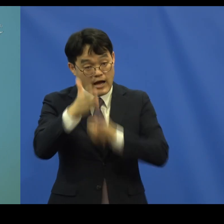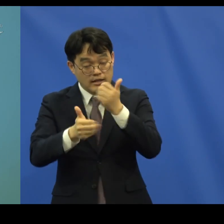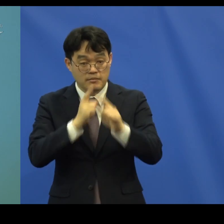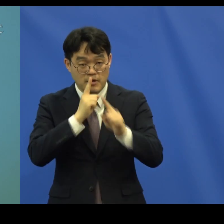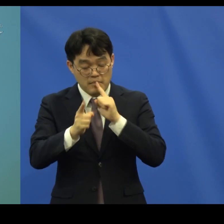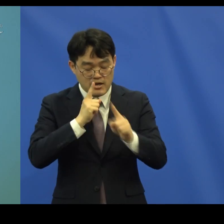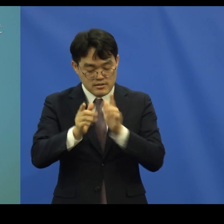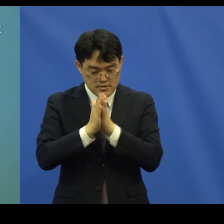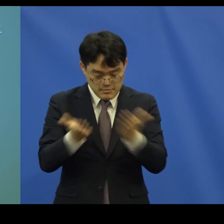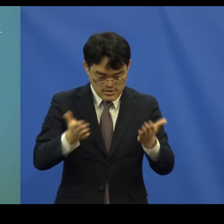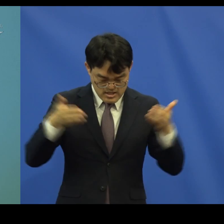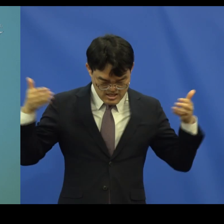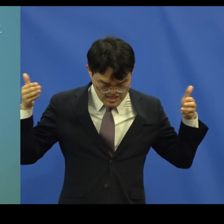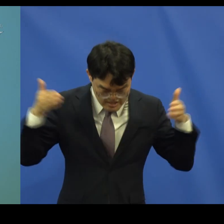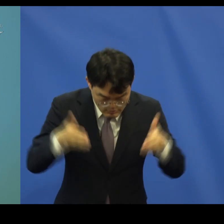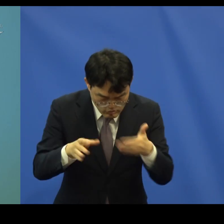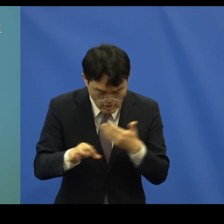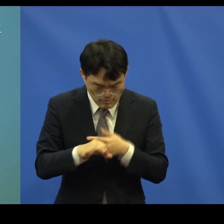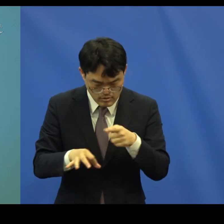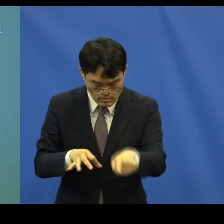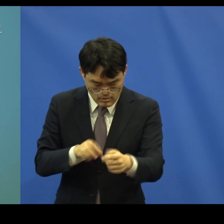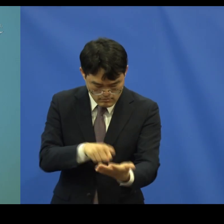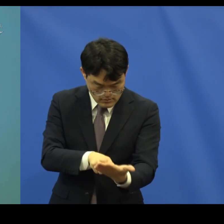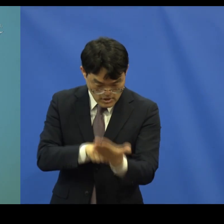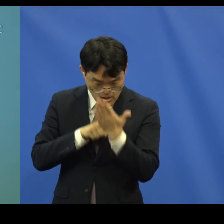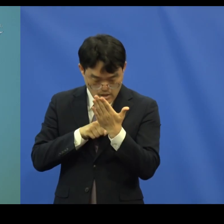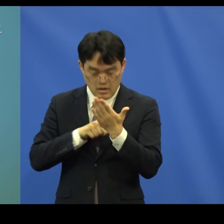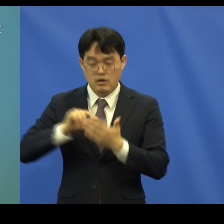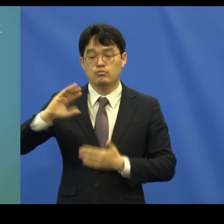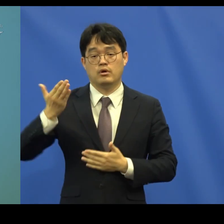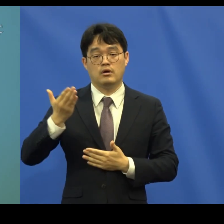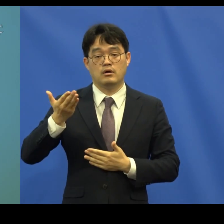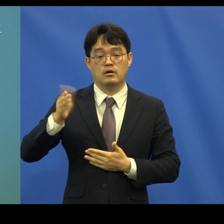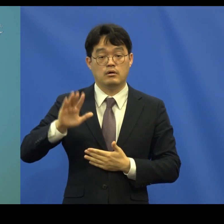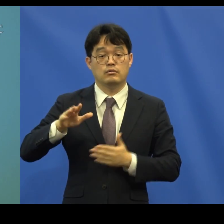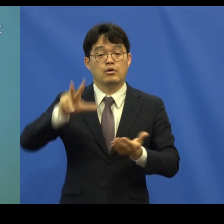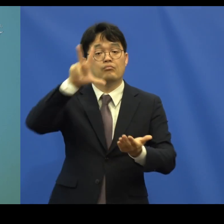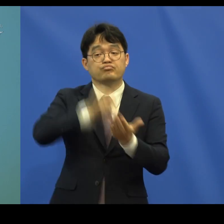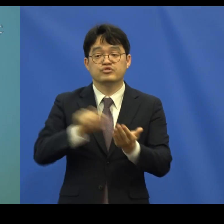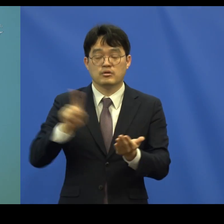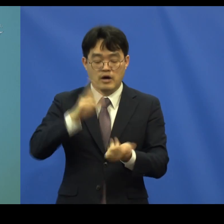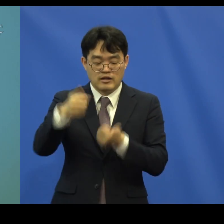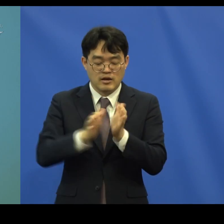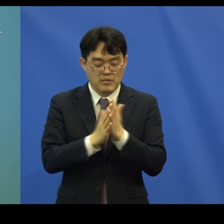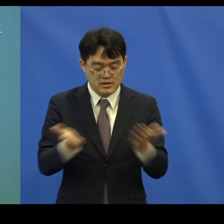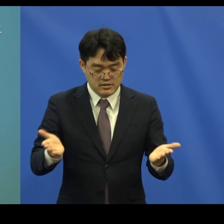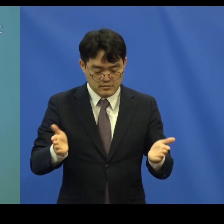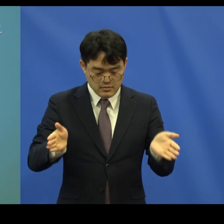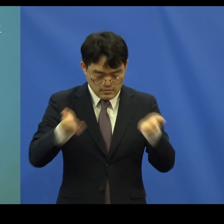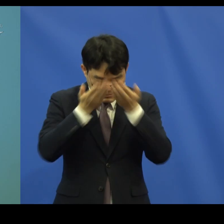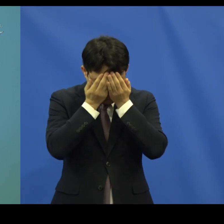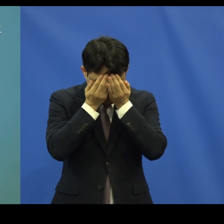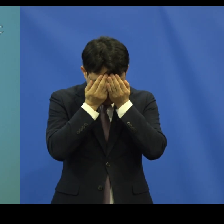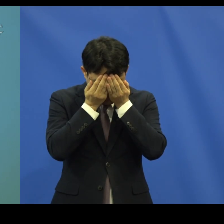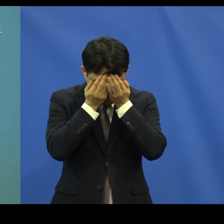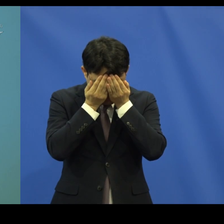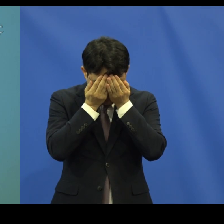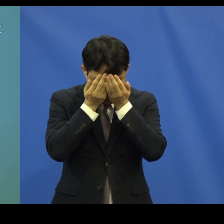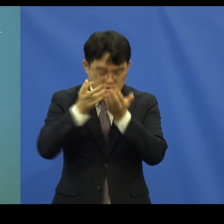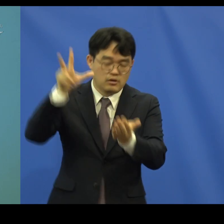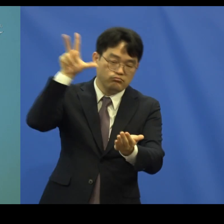길이 열린단 말이죠. 근데 문제는 그 말씀을 안 듣는 거예요. 그러니까 말씀을 듣지 못하는 귀는 쓸모가 없는